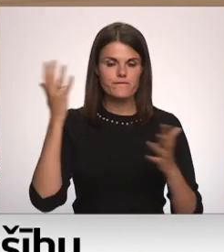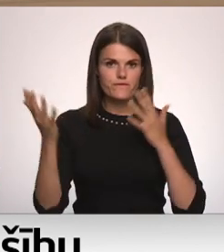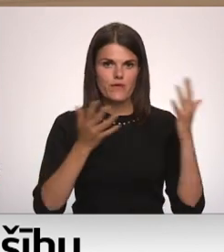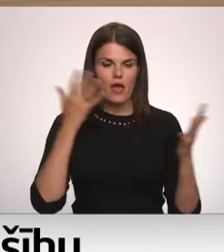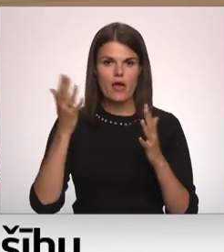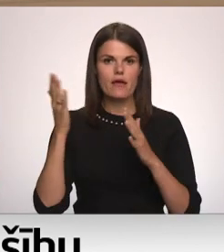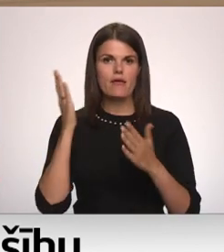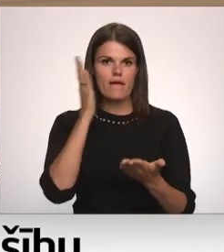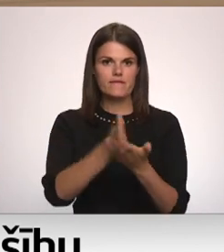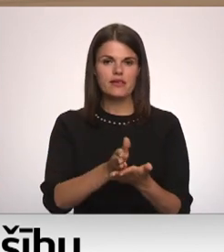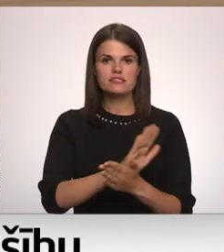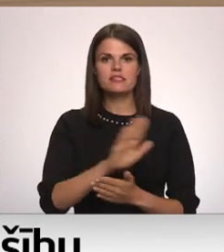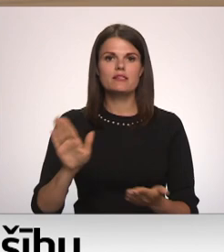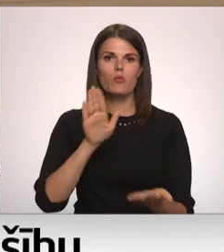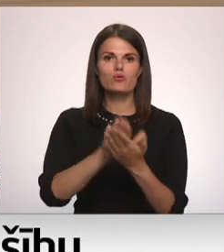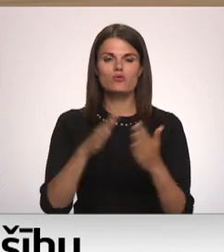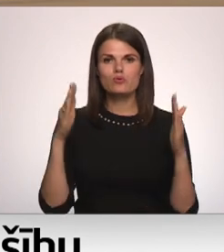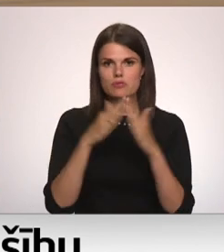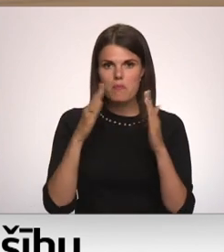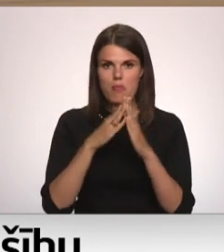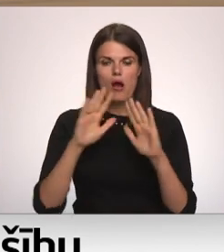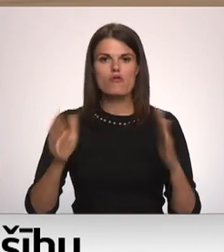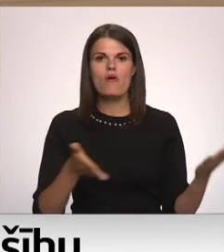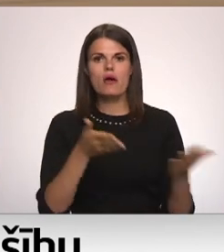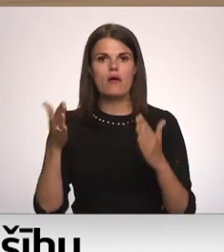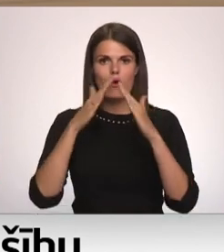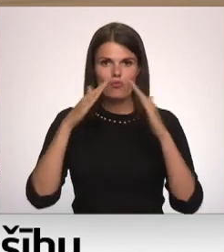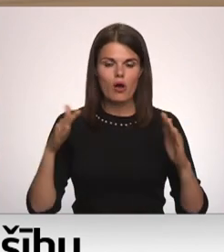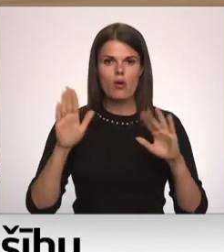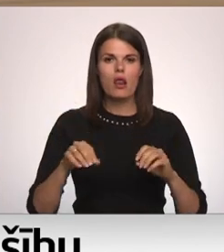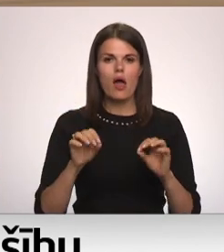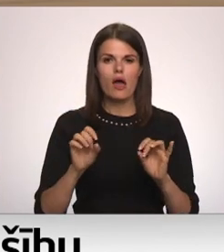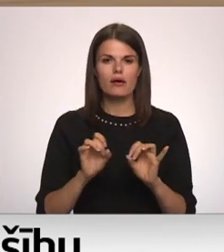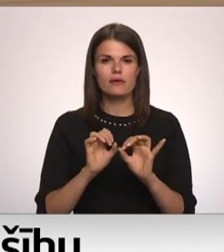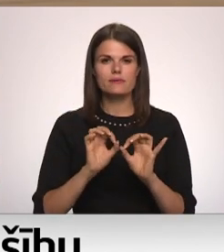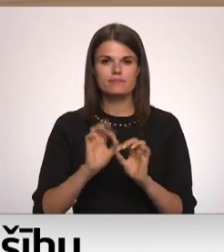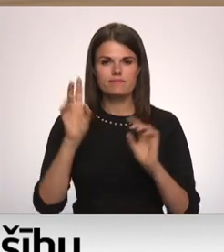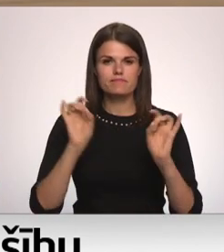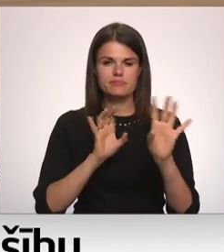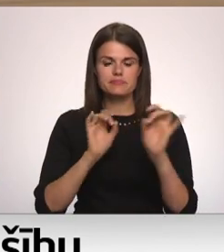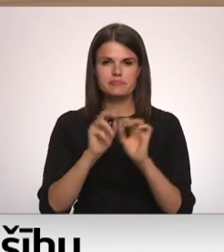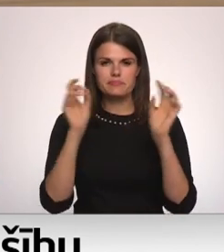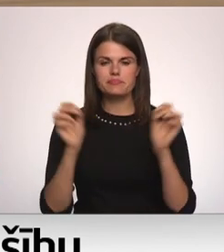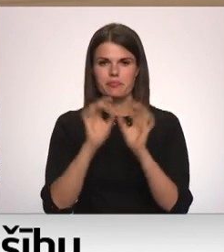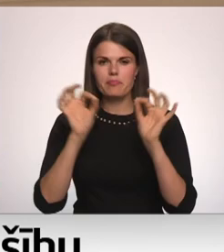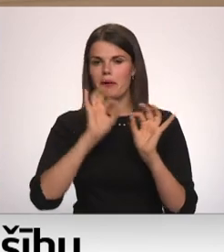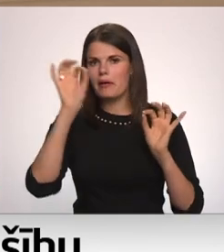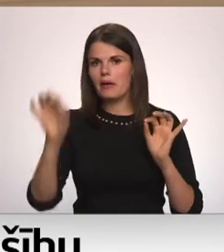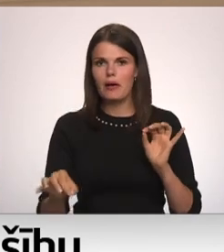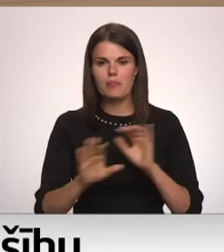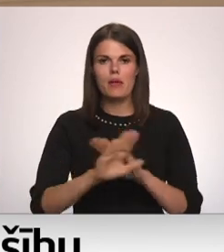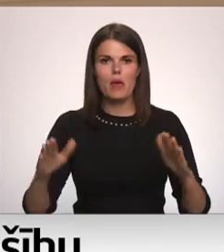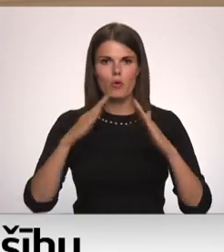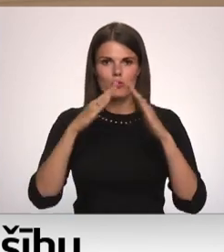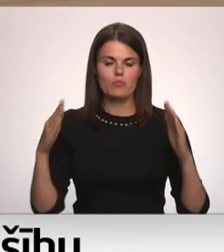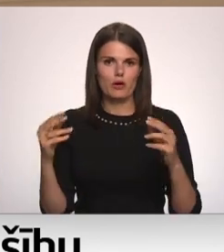vēja virziens nebūtu uz māju vai kādu ēku, respektīvi, lai šīs te dzirksteles no šīm te ugunskura vai grila nenonāktu uz ēku